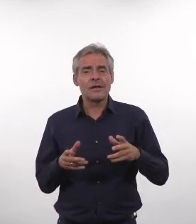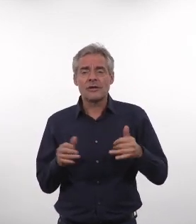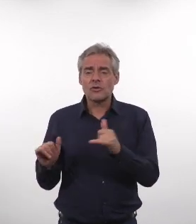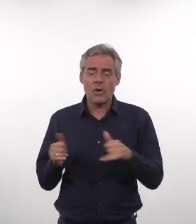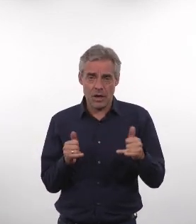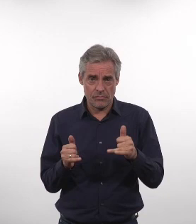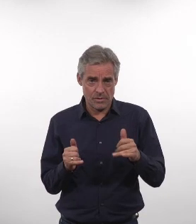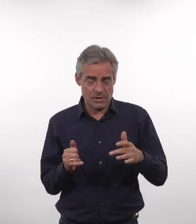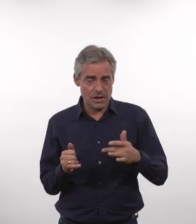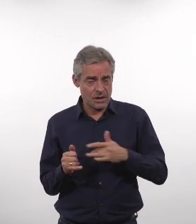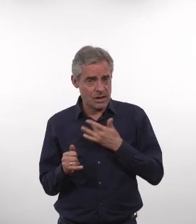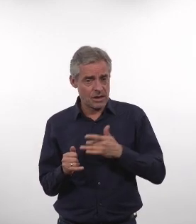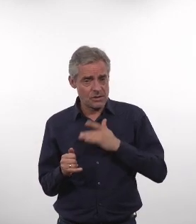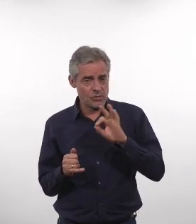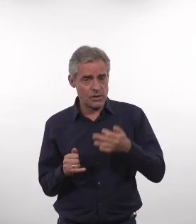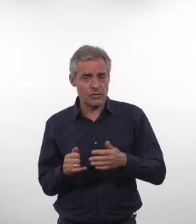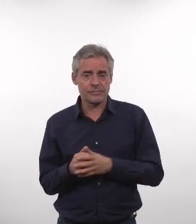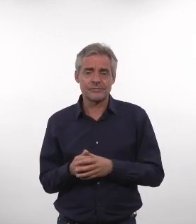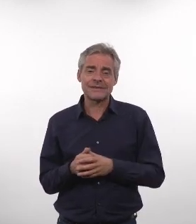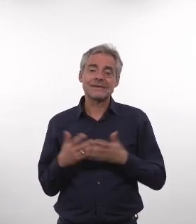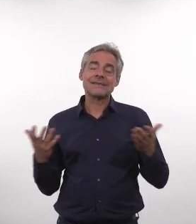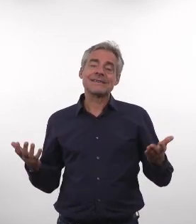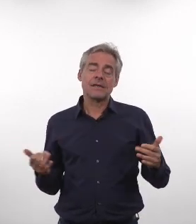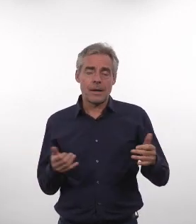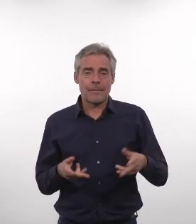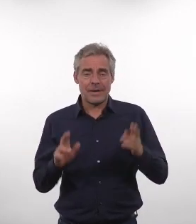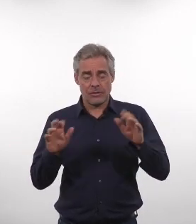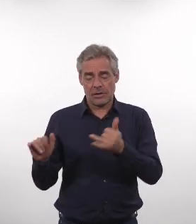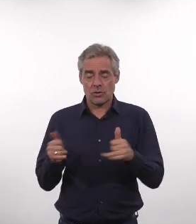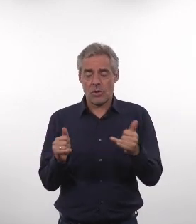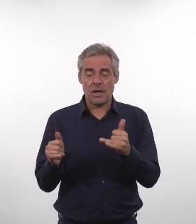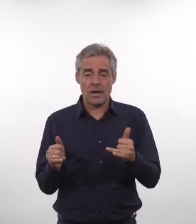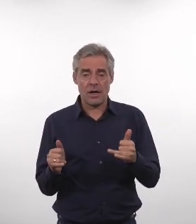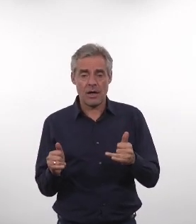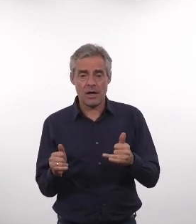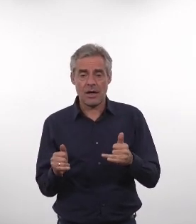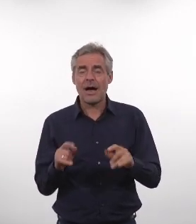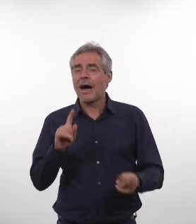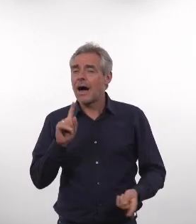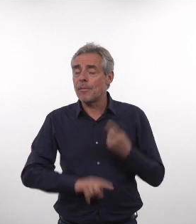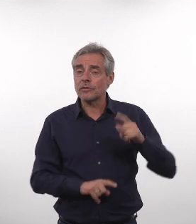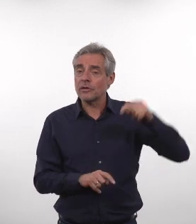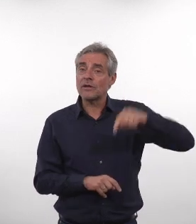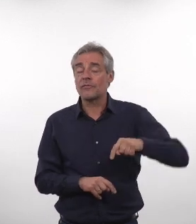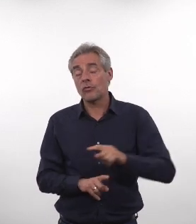C'est une question très concrète. Alors, la phase des jouets, c'est pas une phase indispensable.